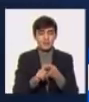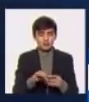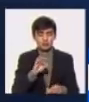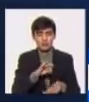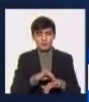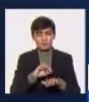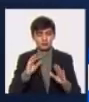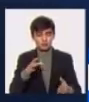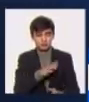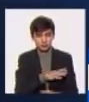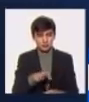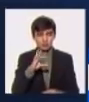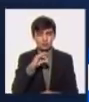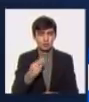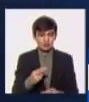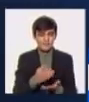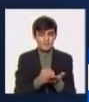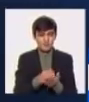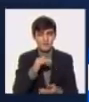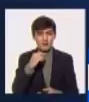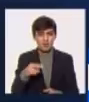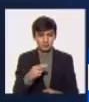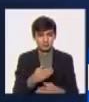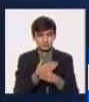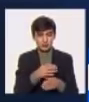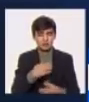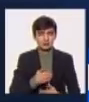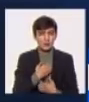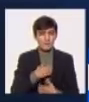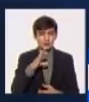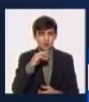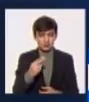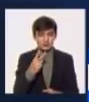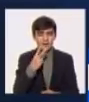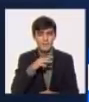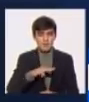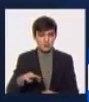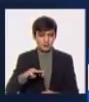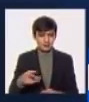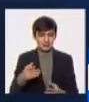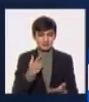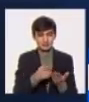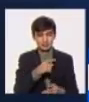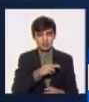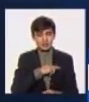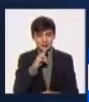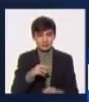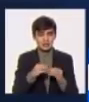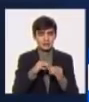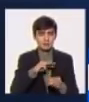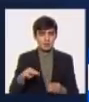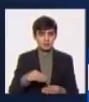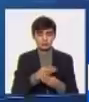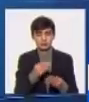медработника единовременные социальные выплаты из госфонда соцстрахования составит 2 миллиона тенге, а в случае смерти 10